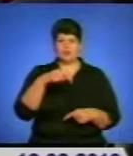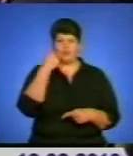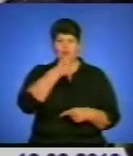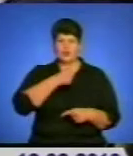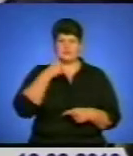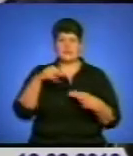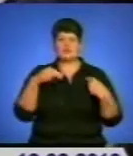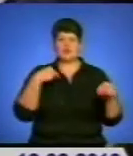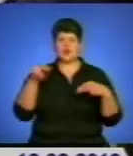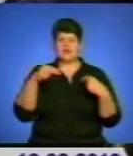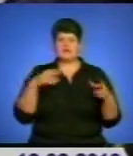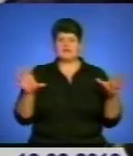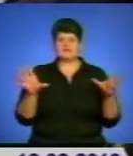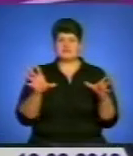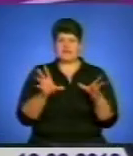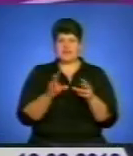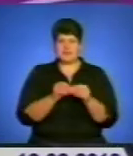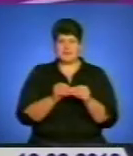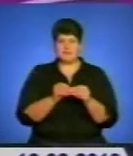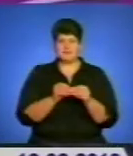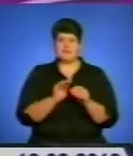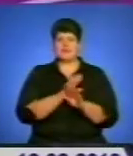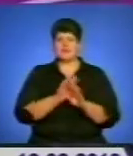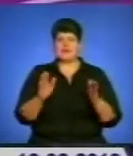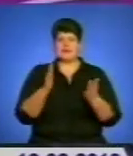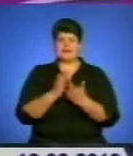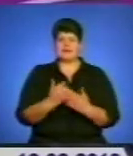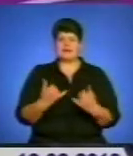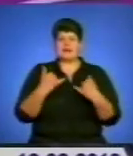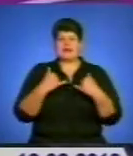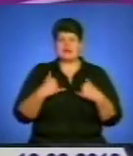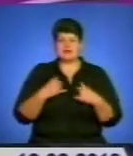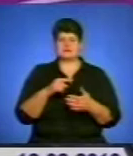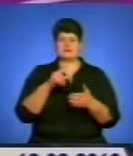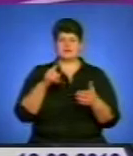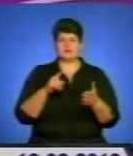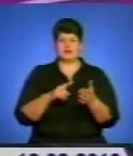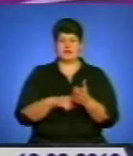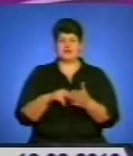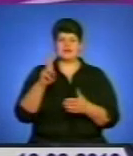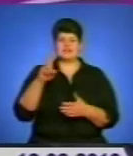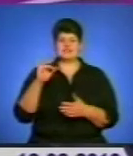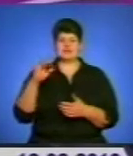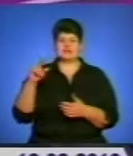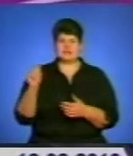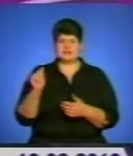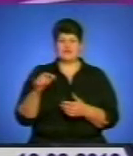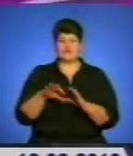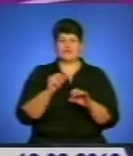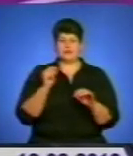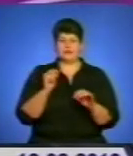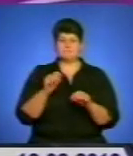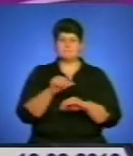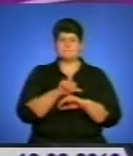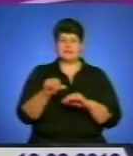торговельні взаємини, скажімо, з Митним Союзом не є для нас питанням цивілізаційного вибору. Митний Союз – це